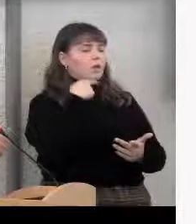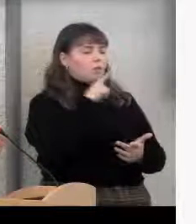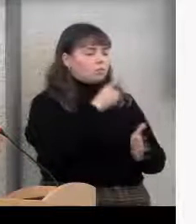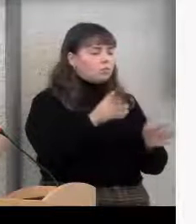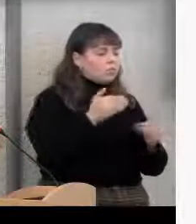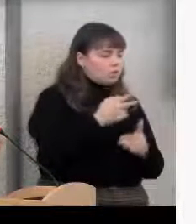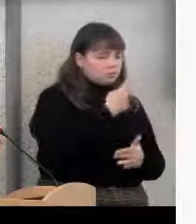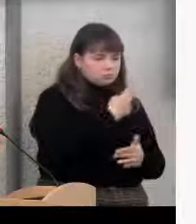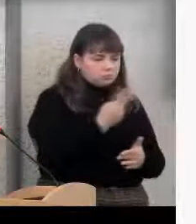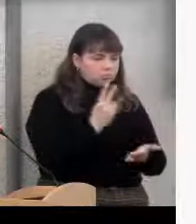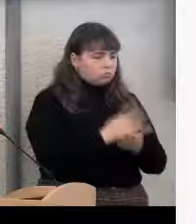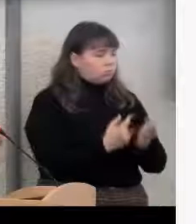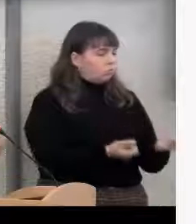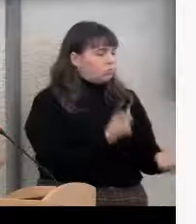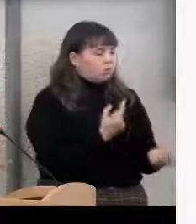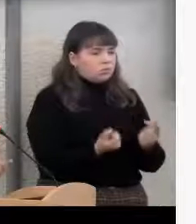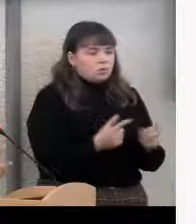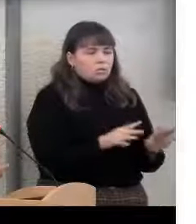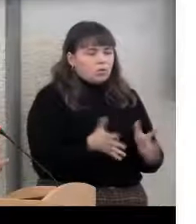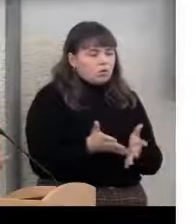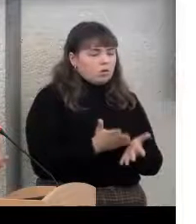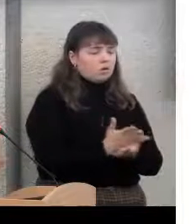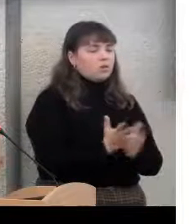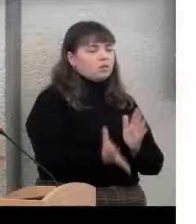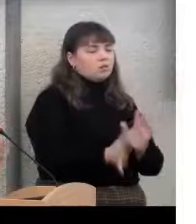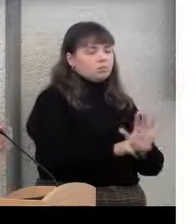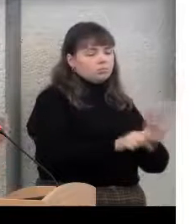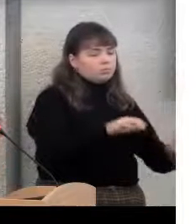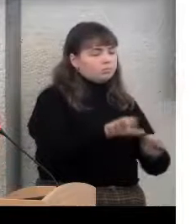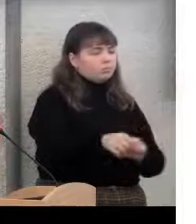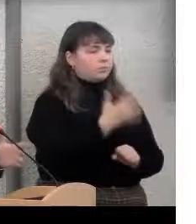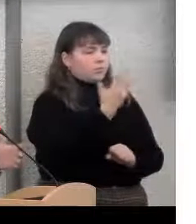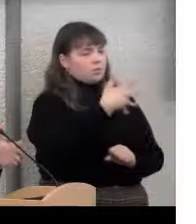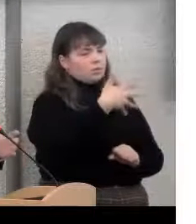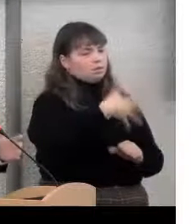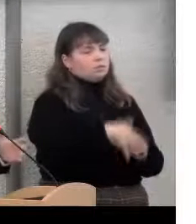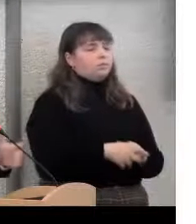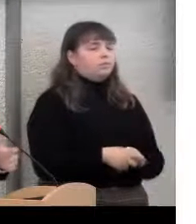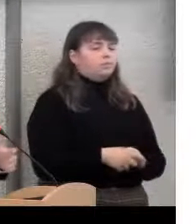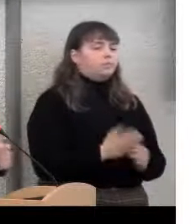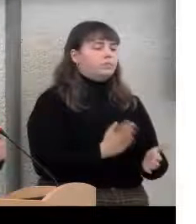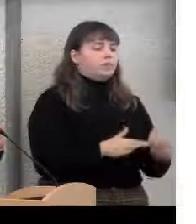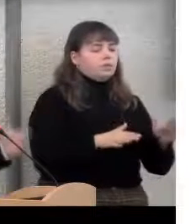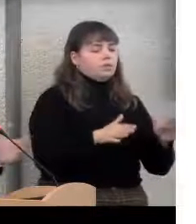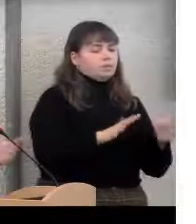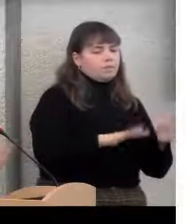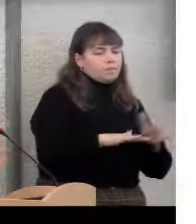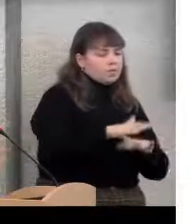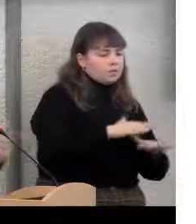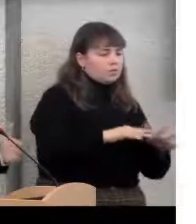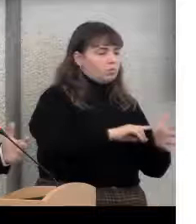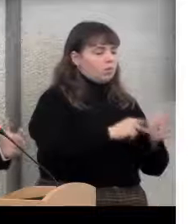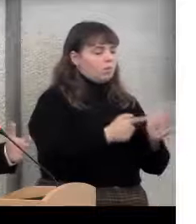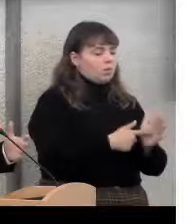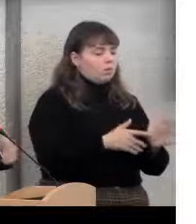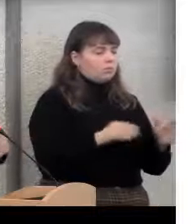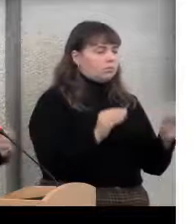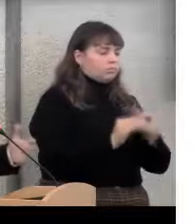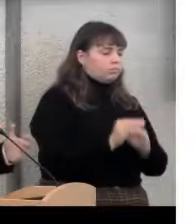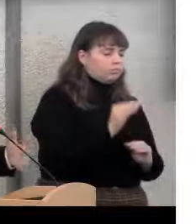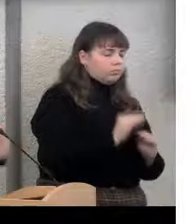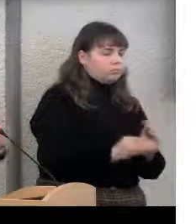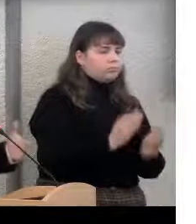iššūkiai. Tai tų iššūkių radome virš 50 ir tada sukūrėme pirmį veiksmų planą. Tai iš tų 50 iššūkių